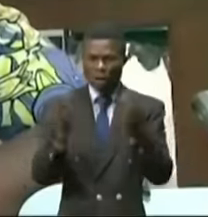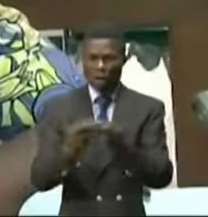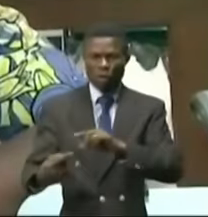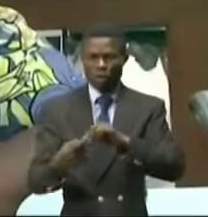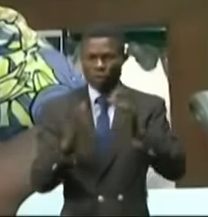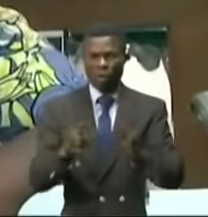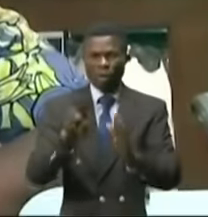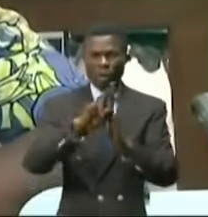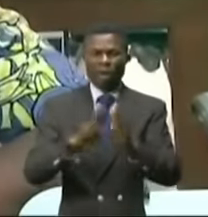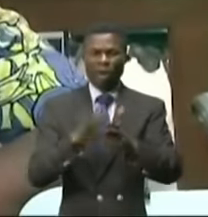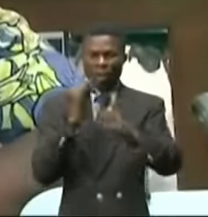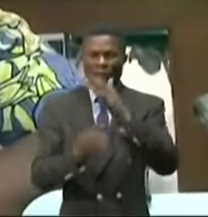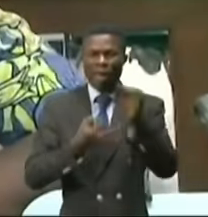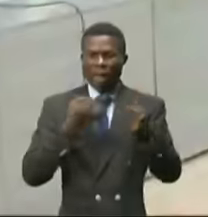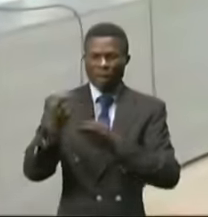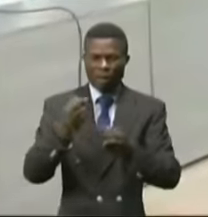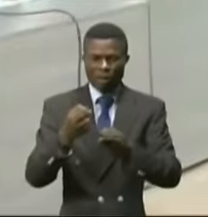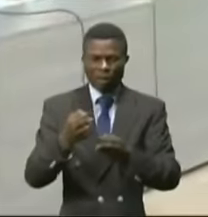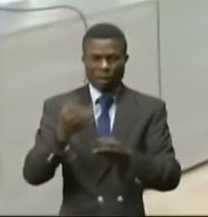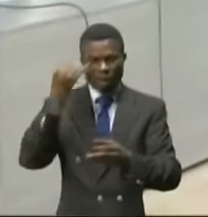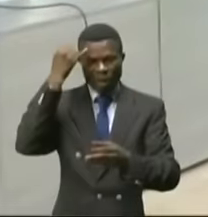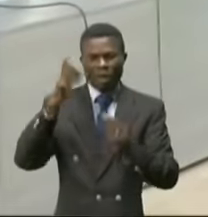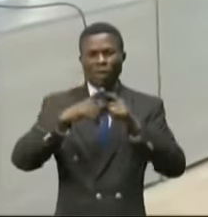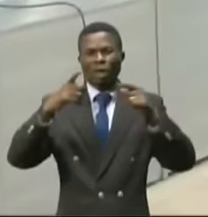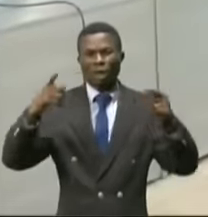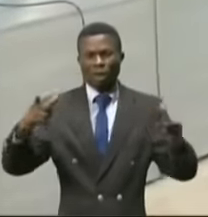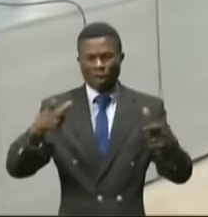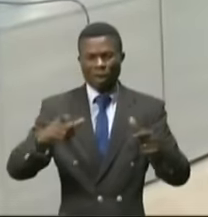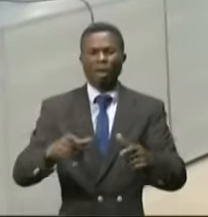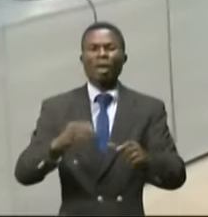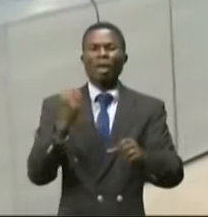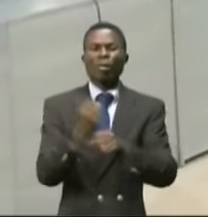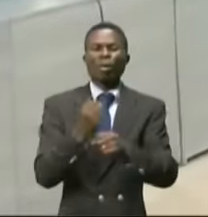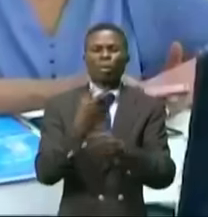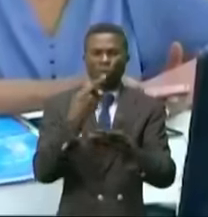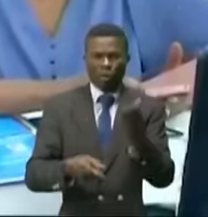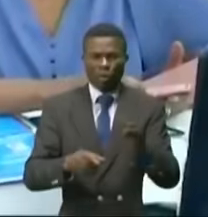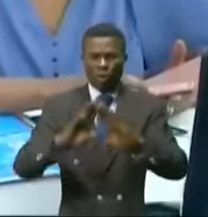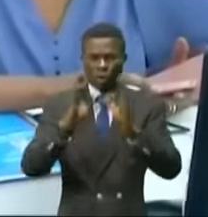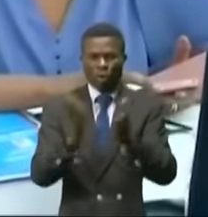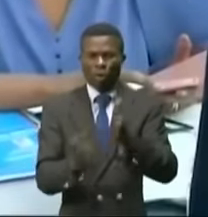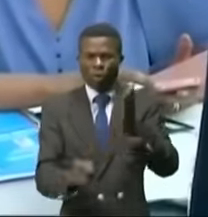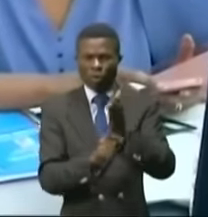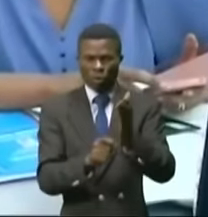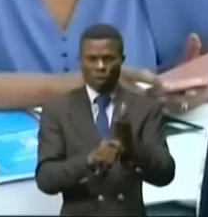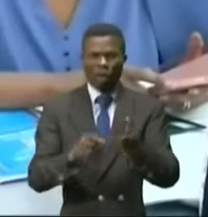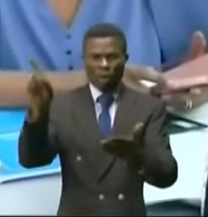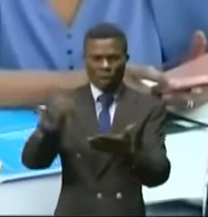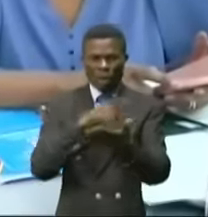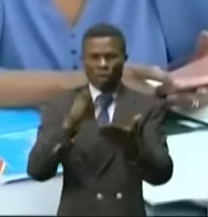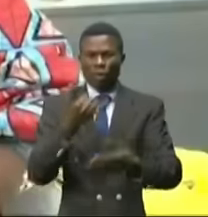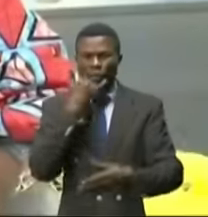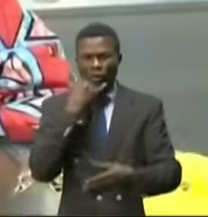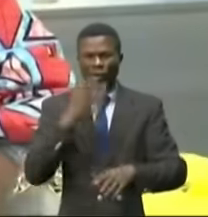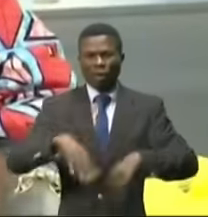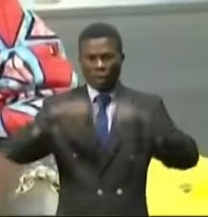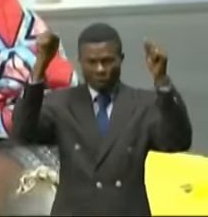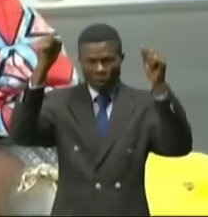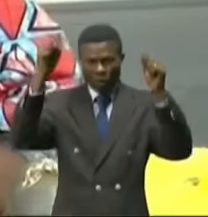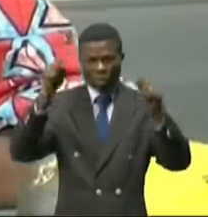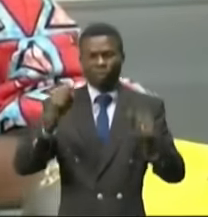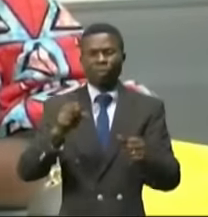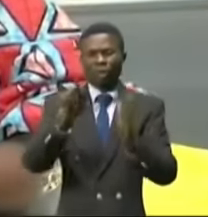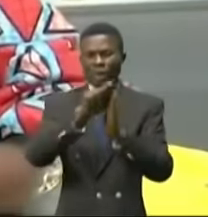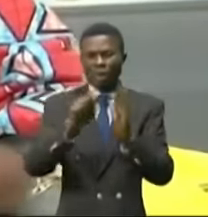intérieur, revient sur les grandes annonces. La commission technique prend le relais pour toilettage et adoption de l'ensemble du